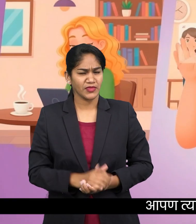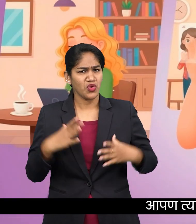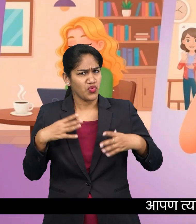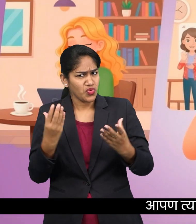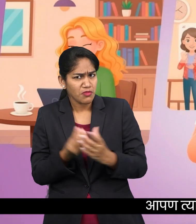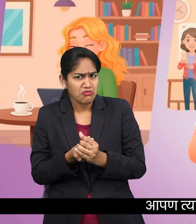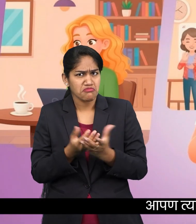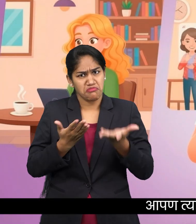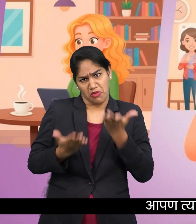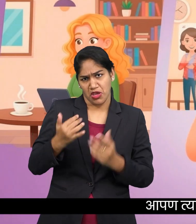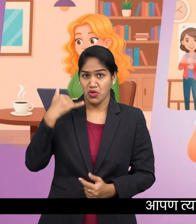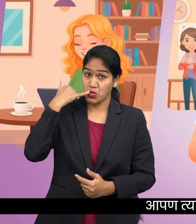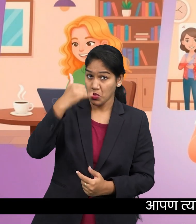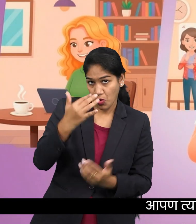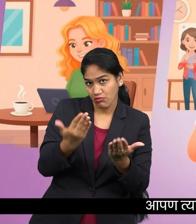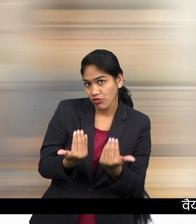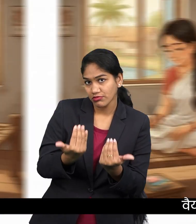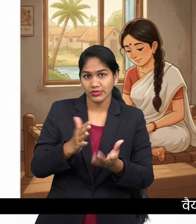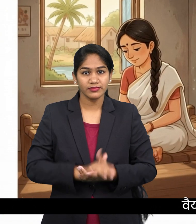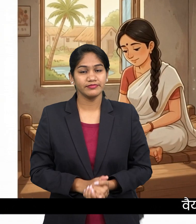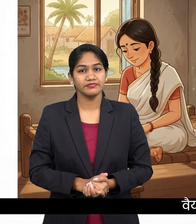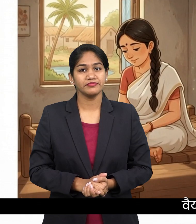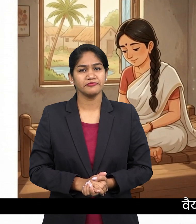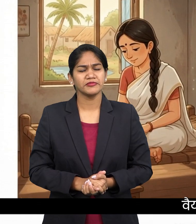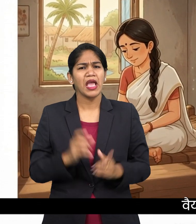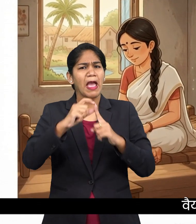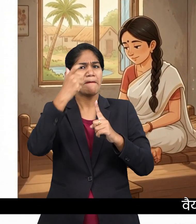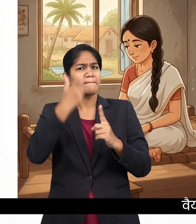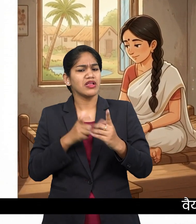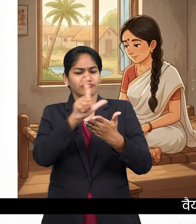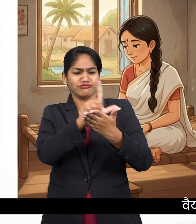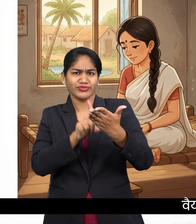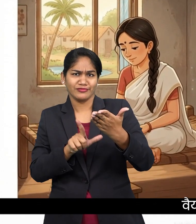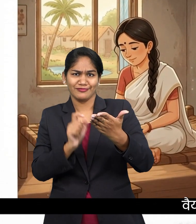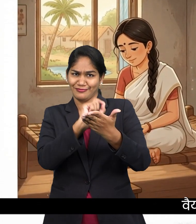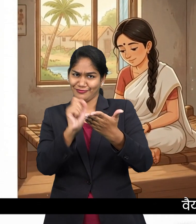आपण त्यांना फोनवर कॉल करू शकतो, वैयक्तिक पत्र लिहू शकतो,